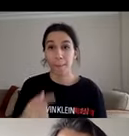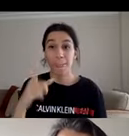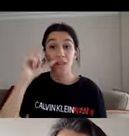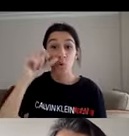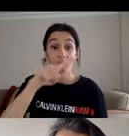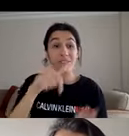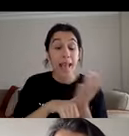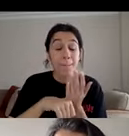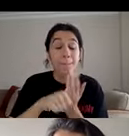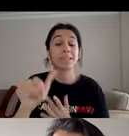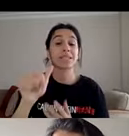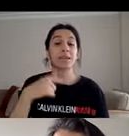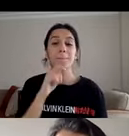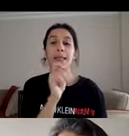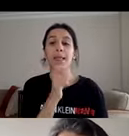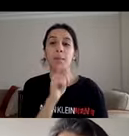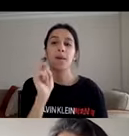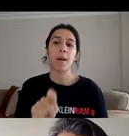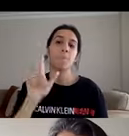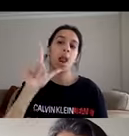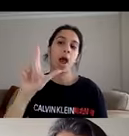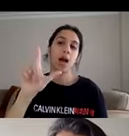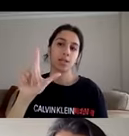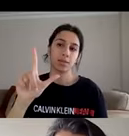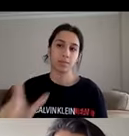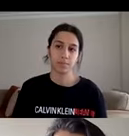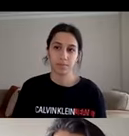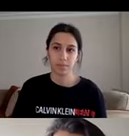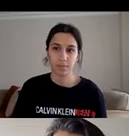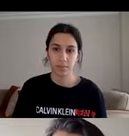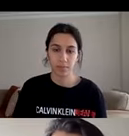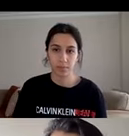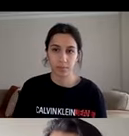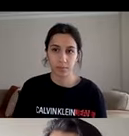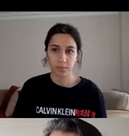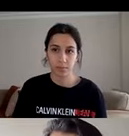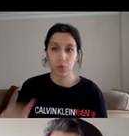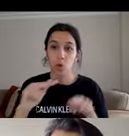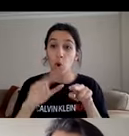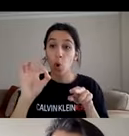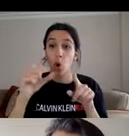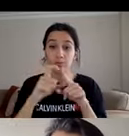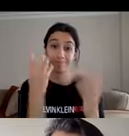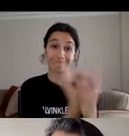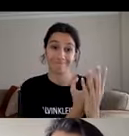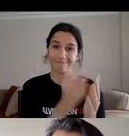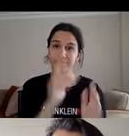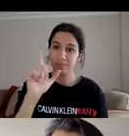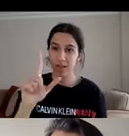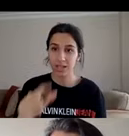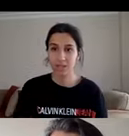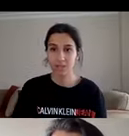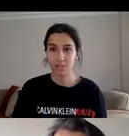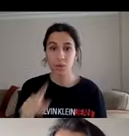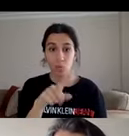tek betimlememiz gerek. Hatta bunu bağlama uygun olarak yapmamız gerek. Kodun içine gömmemiz gerek. Bu atla deve bir iş değil. Bunu yaptığınız zaman